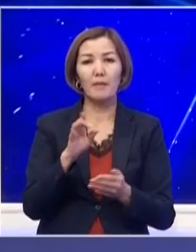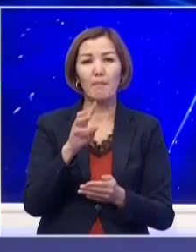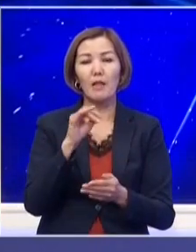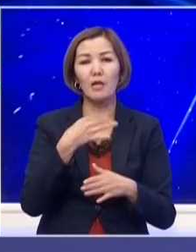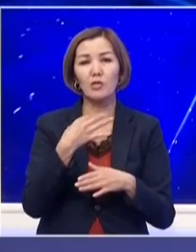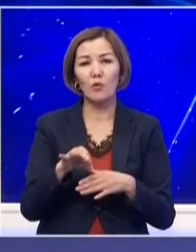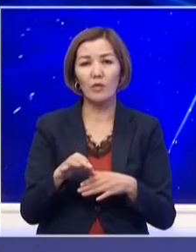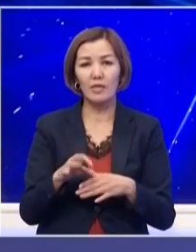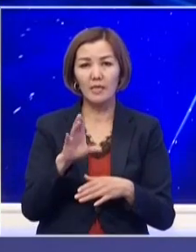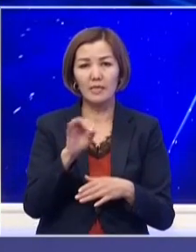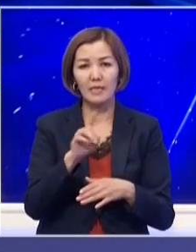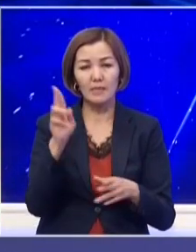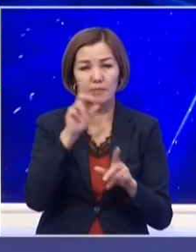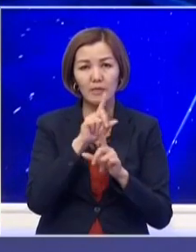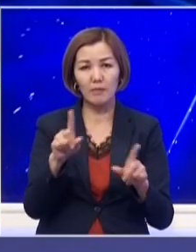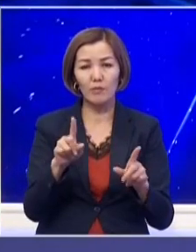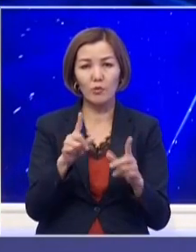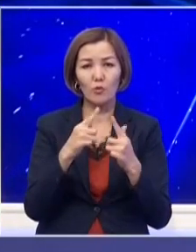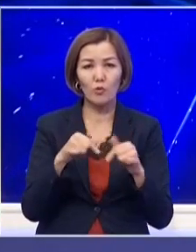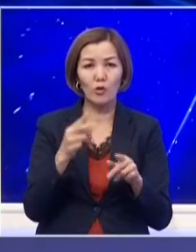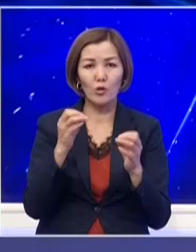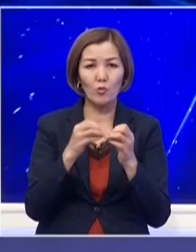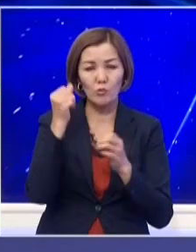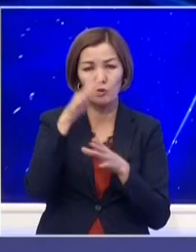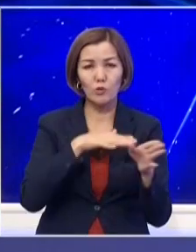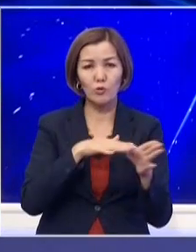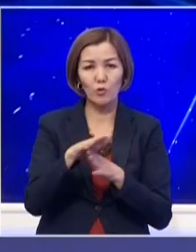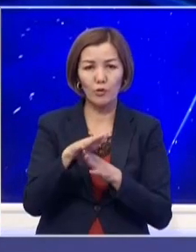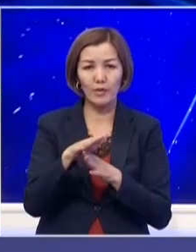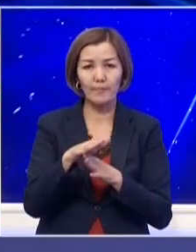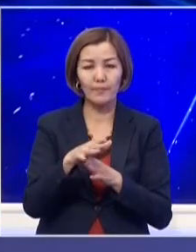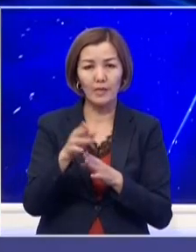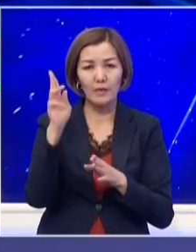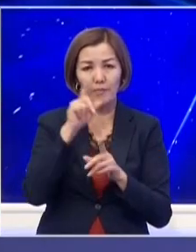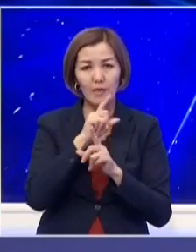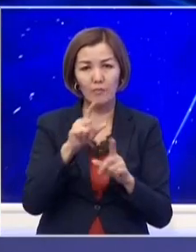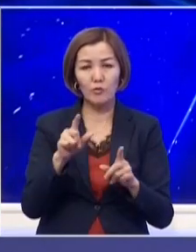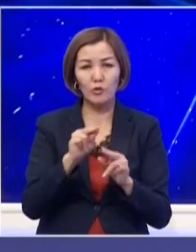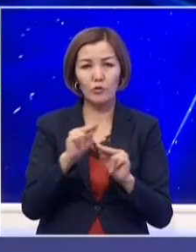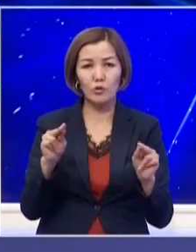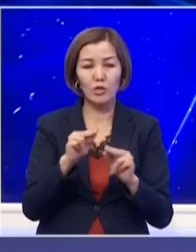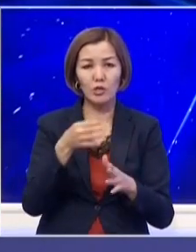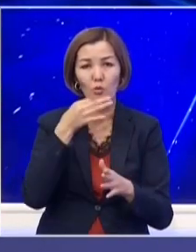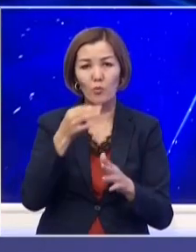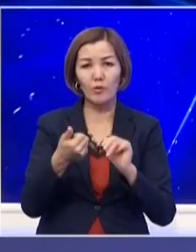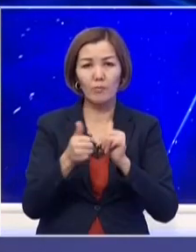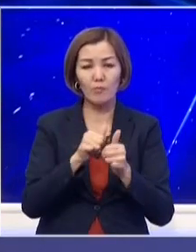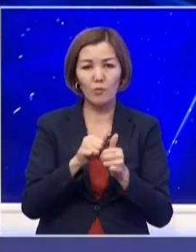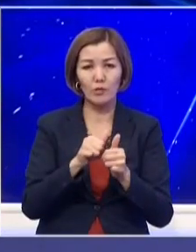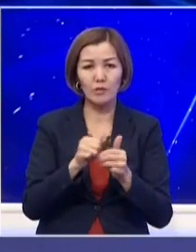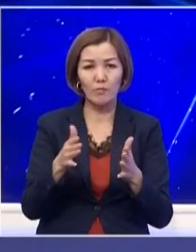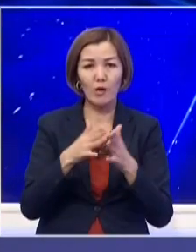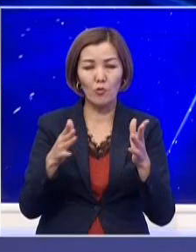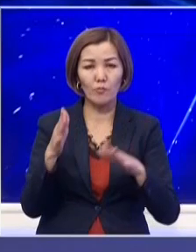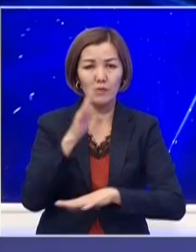Биыл Балқаш ауданындағы саз мектебінің құрылғанына 10 жыл толды. Осыған орай білім ошағының ұстаздары өз тәжірибелерімен бөлісіп,